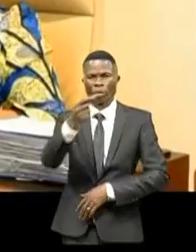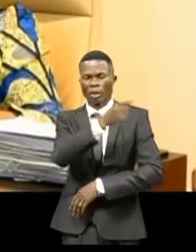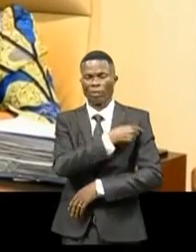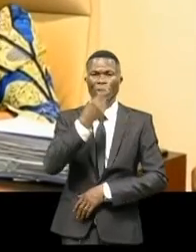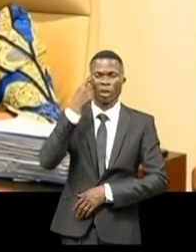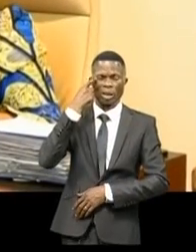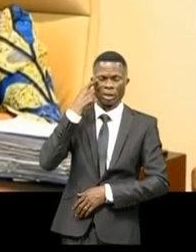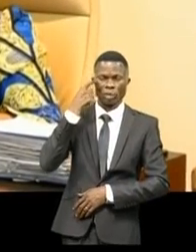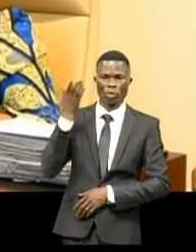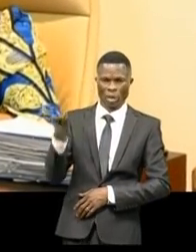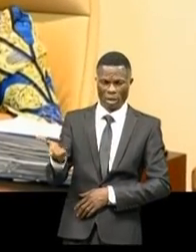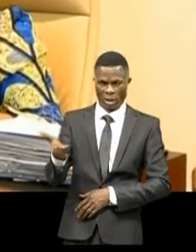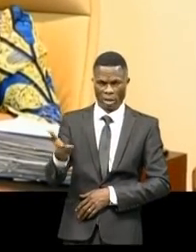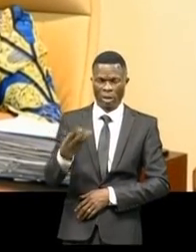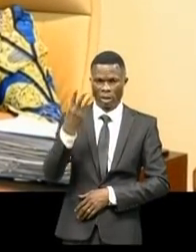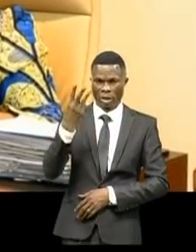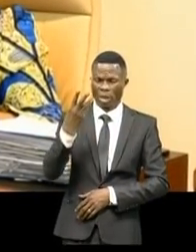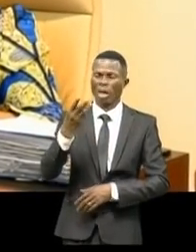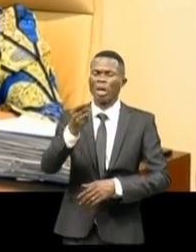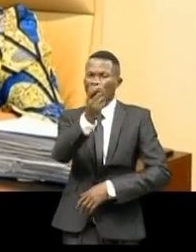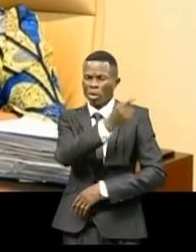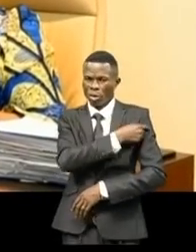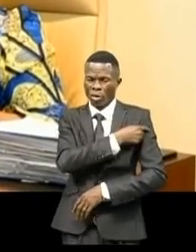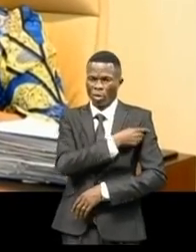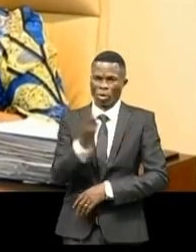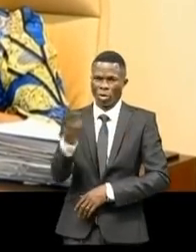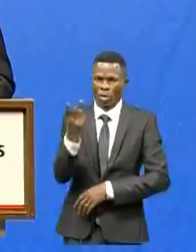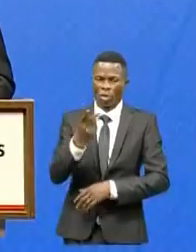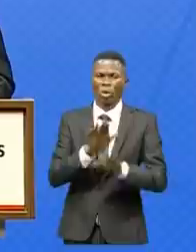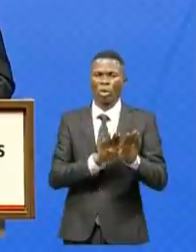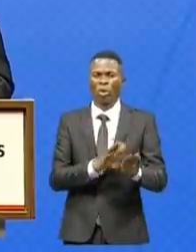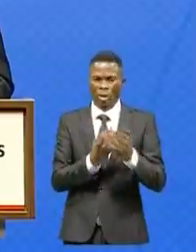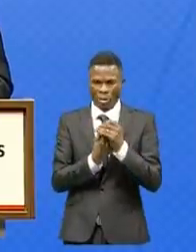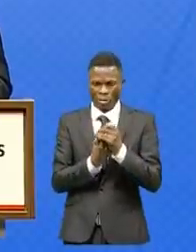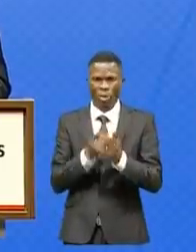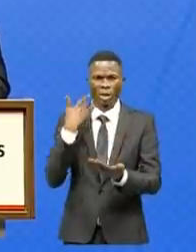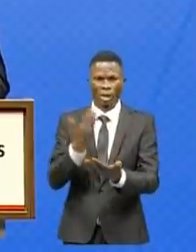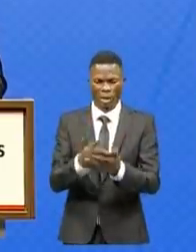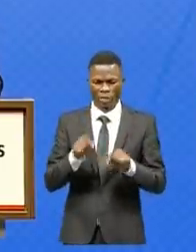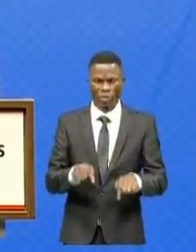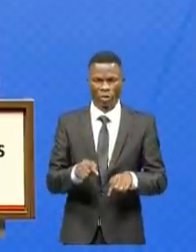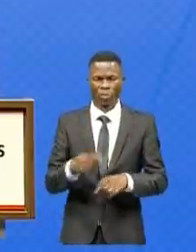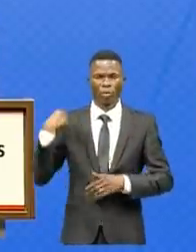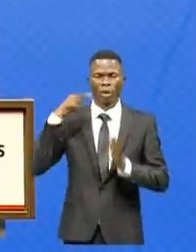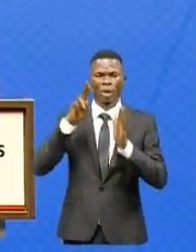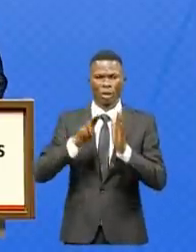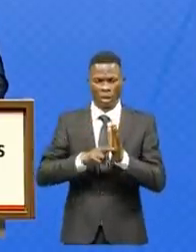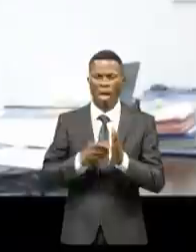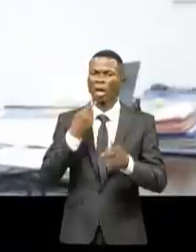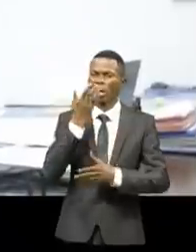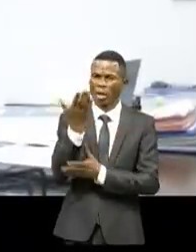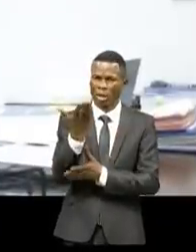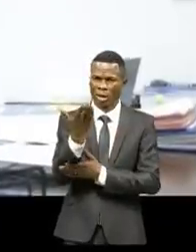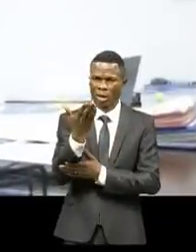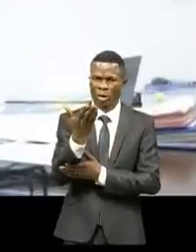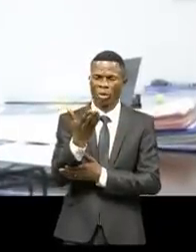chinois Sinovac. Les doses du vaccin Johnson & Johnson sont attendues dans les prochains jours. Le gouvernement réitère